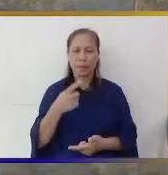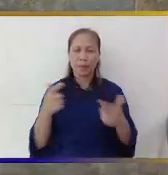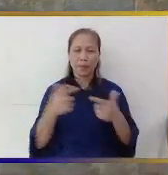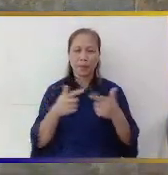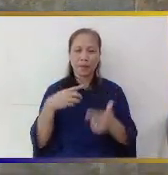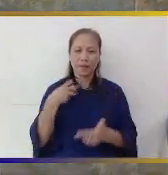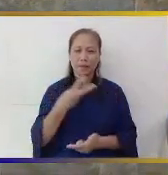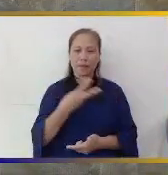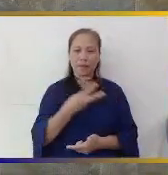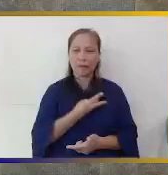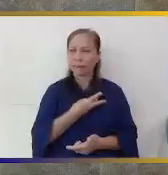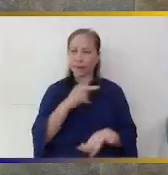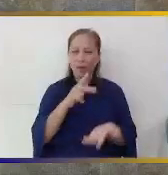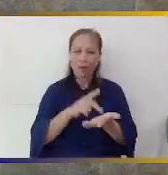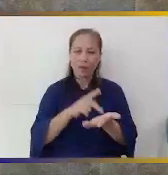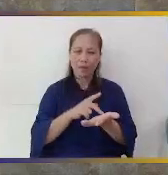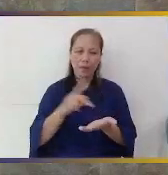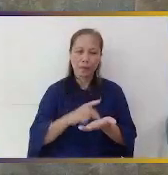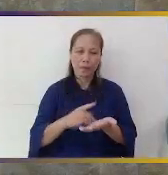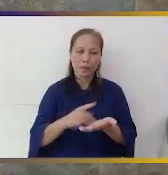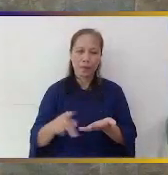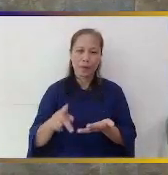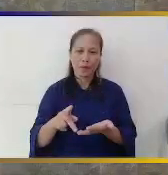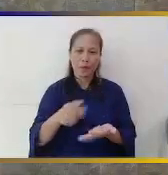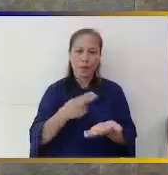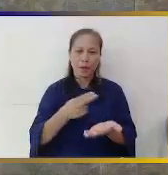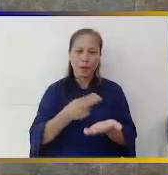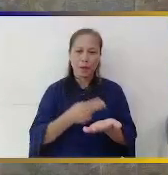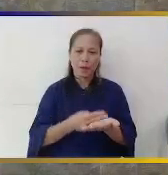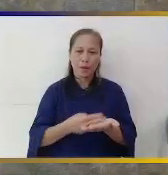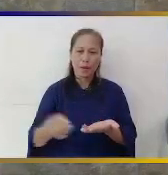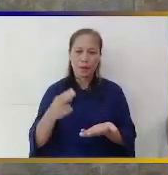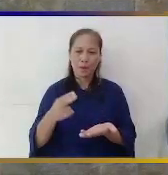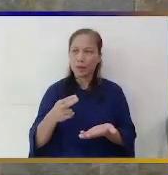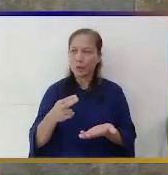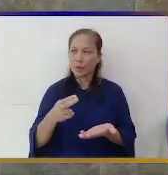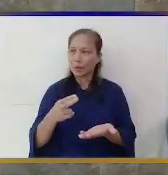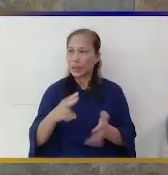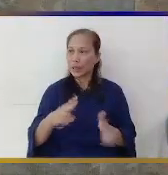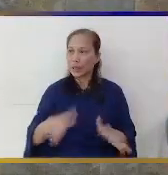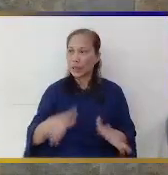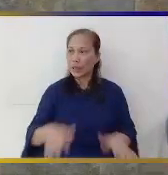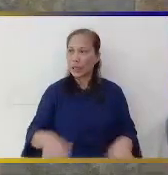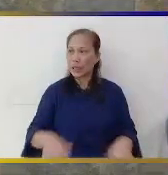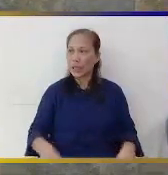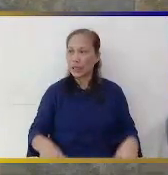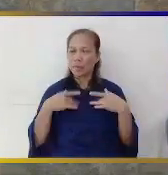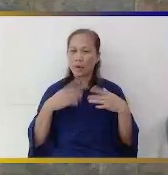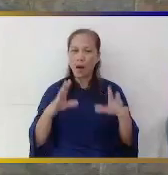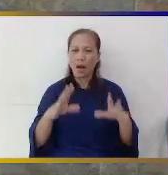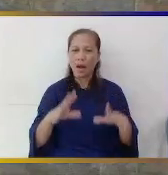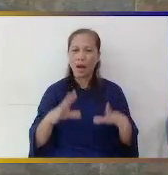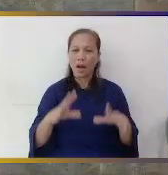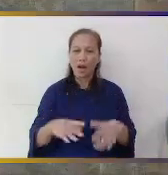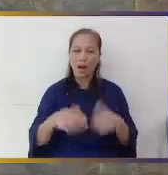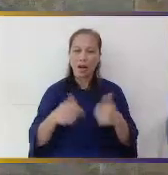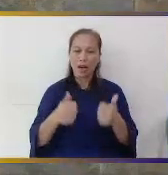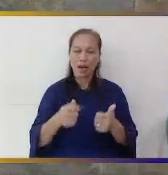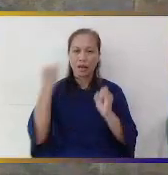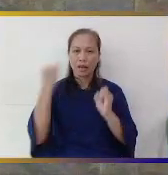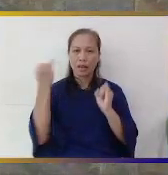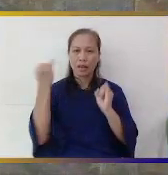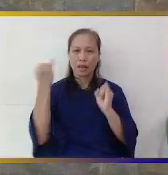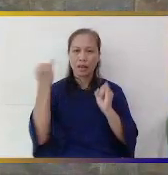Ong mga purong may banal na pamumuhay nakuha niyo po kung papaano nila ini-introduce sa tao you see ibig k